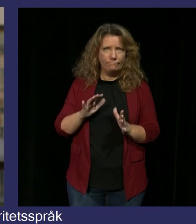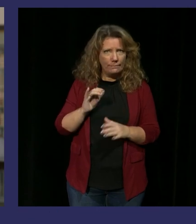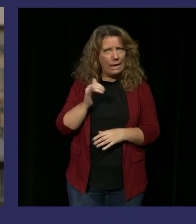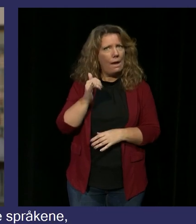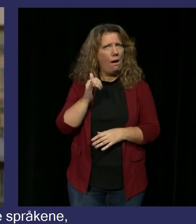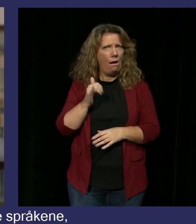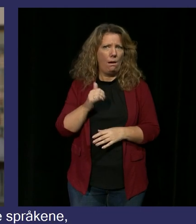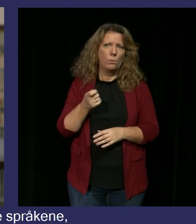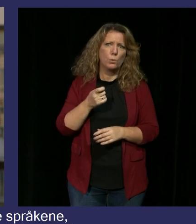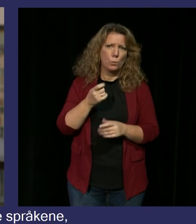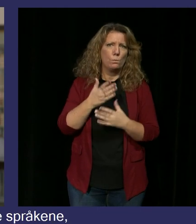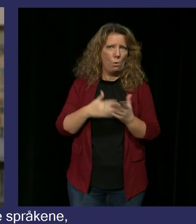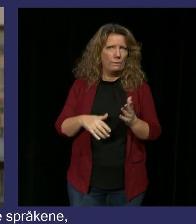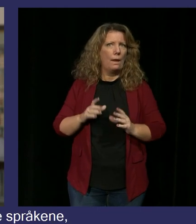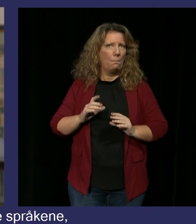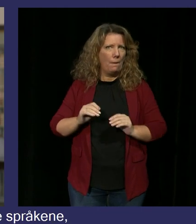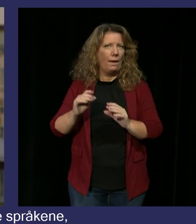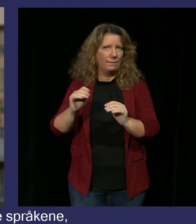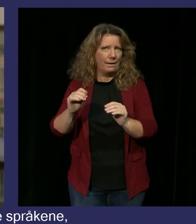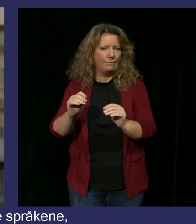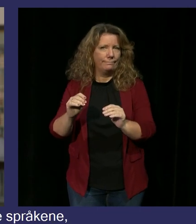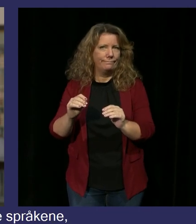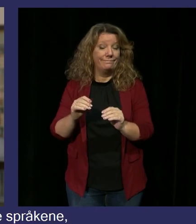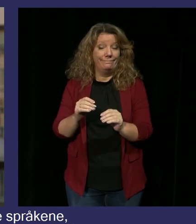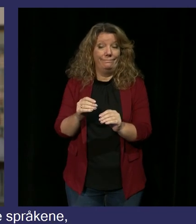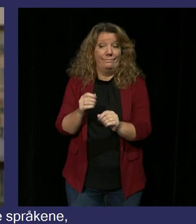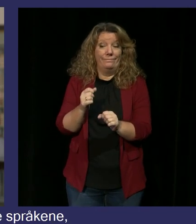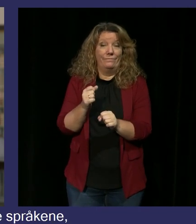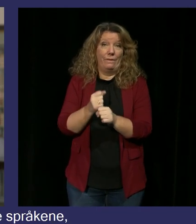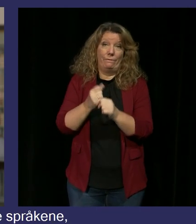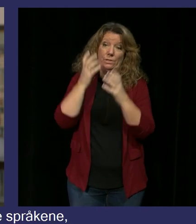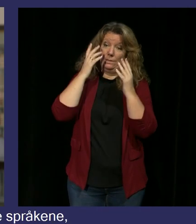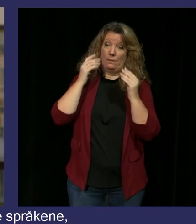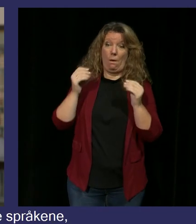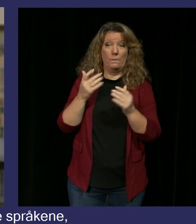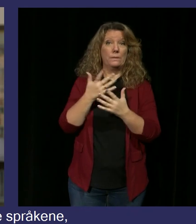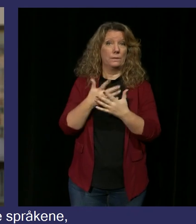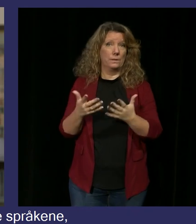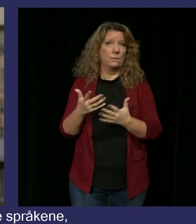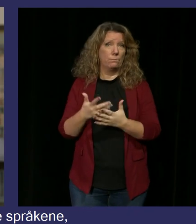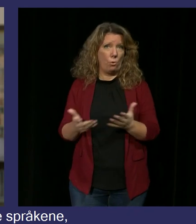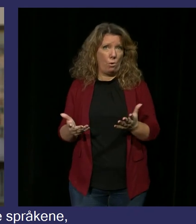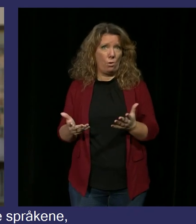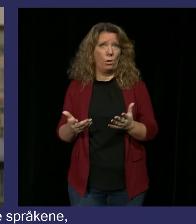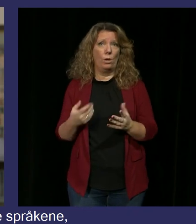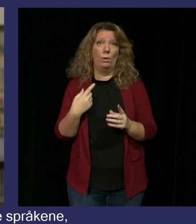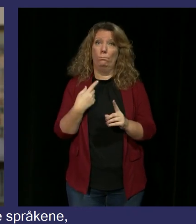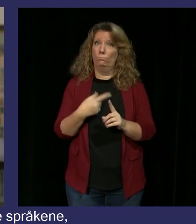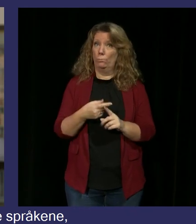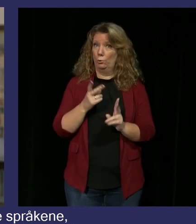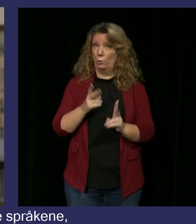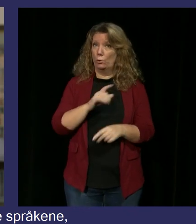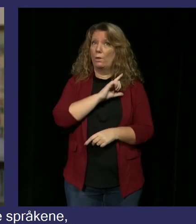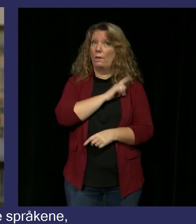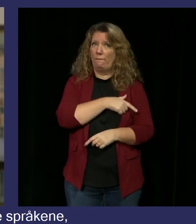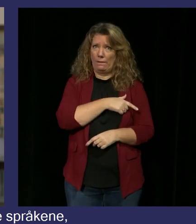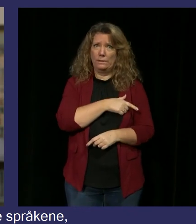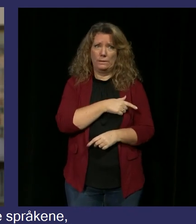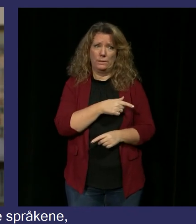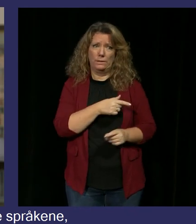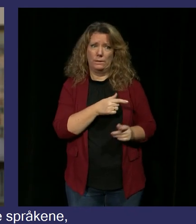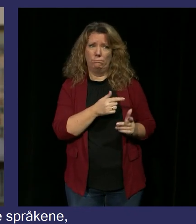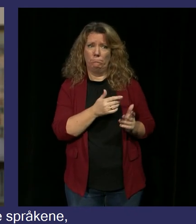bedre. Jeg synes at i hvert fall de samiske språkene og også kvensk er mer